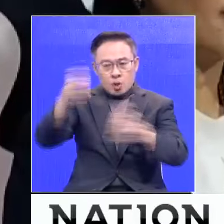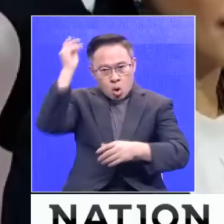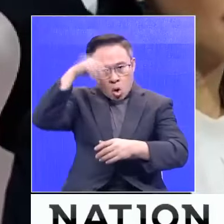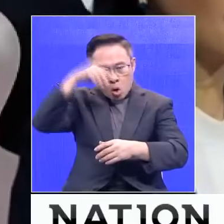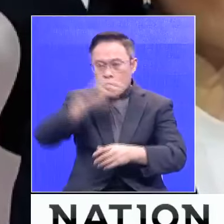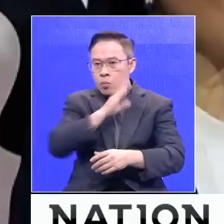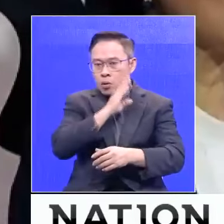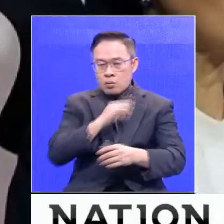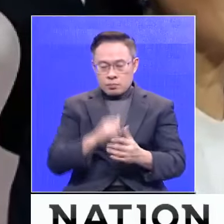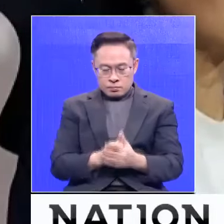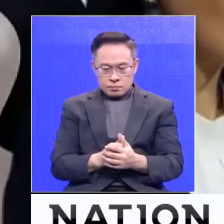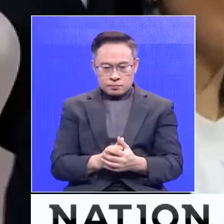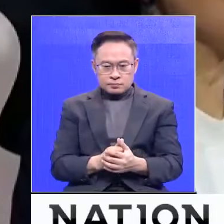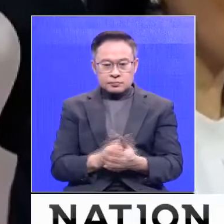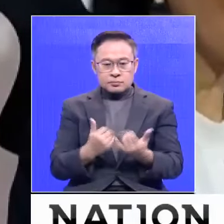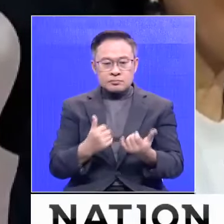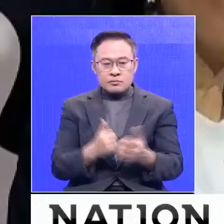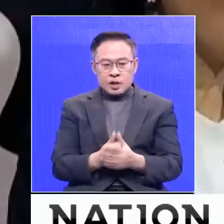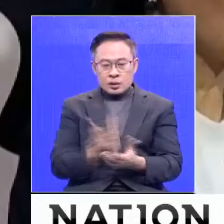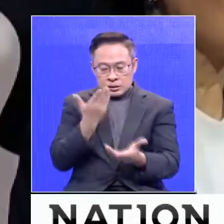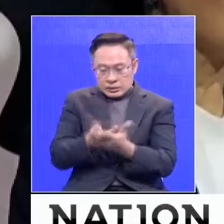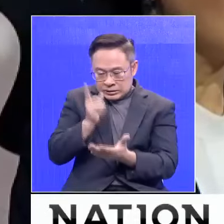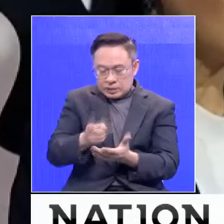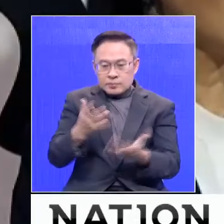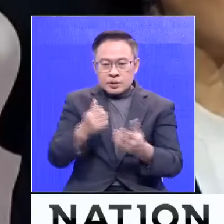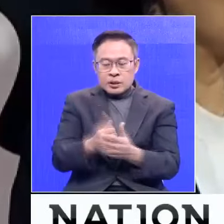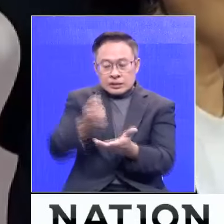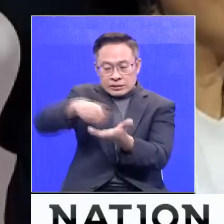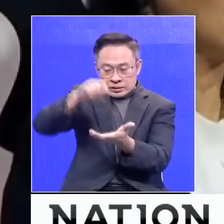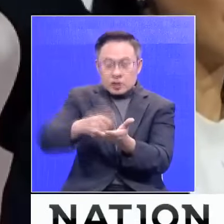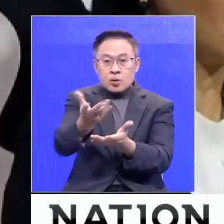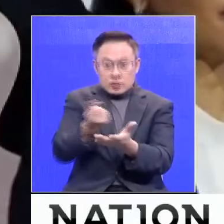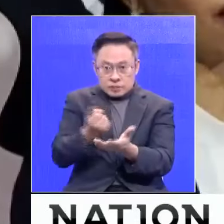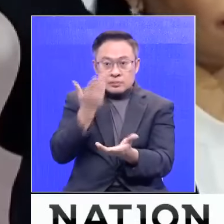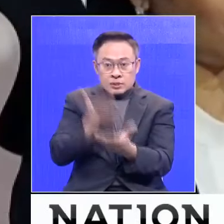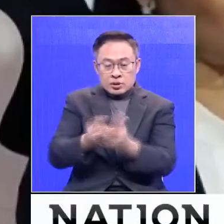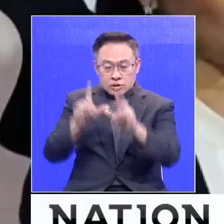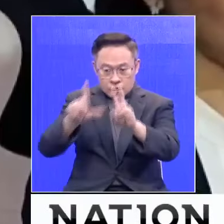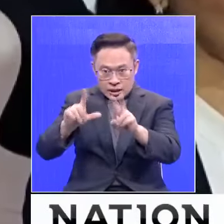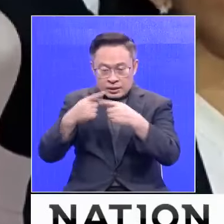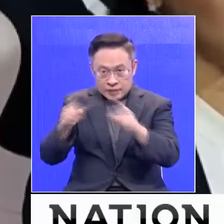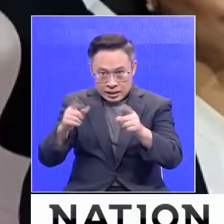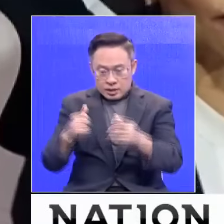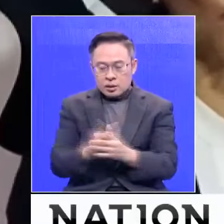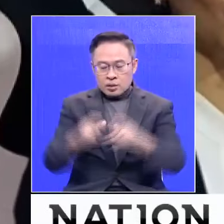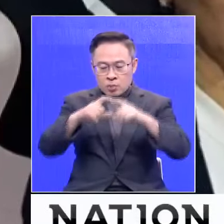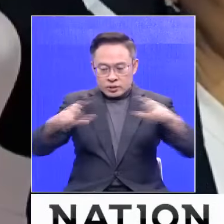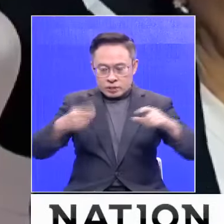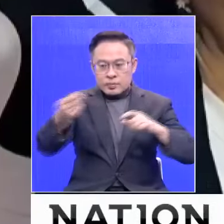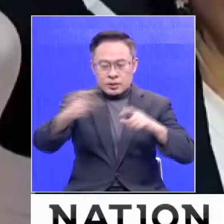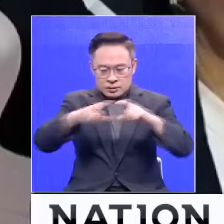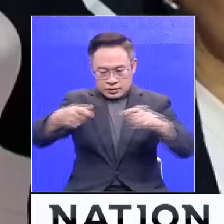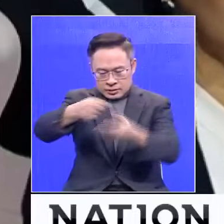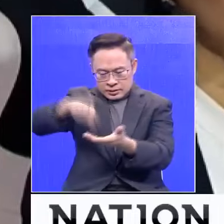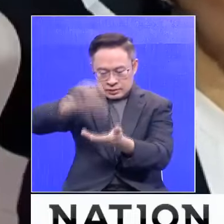กันไปแต่ว่าเจตนาคือไม่จะไม่ใช้เงินตามเช็คพนักงานสอบสวนก็มีการออกหมายเรียกผู้ต้องหาไปเป็นครั้งที่2แล้ว